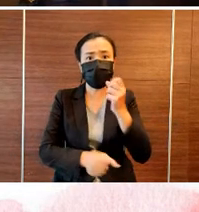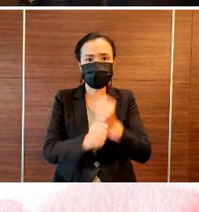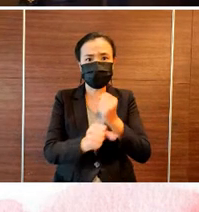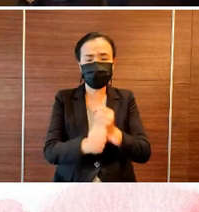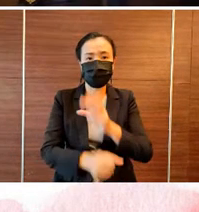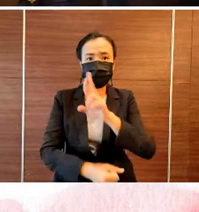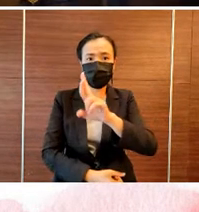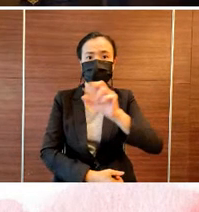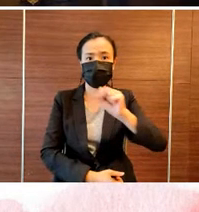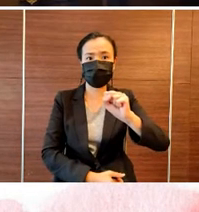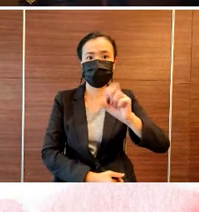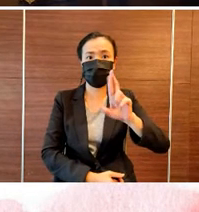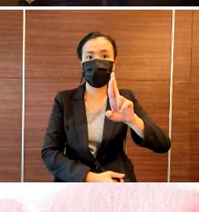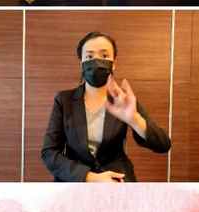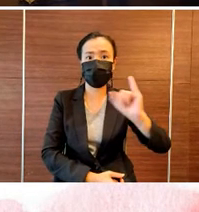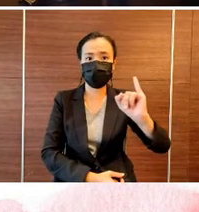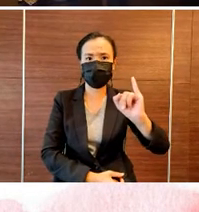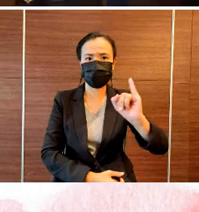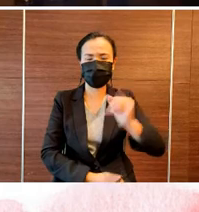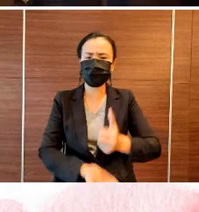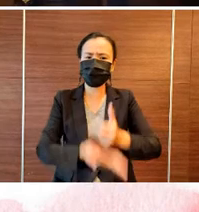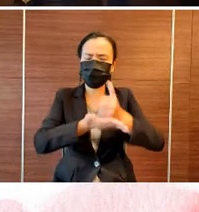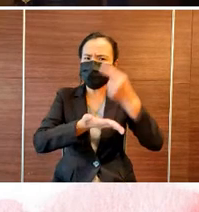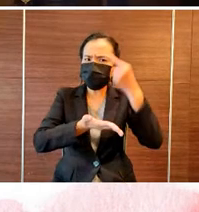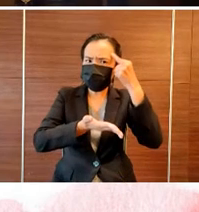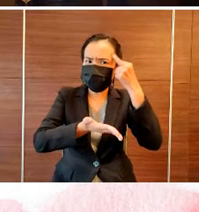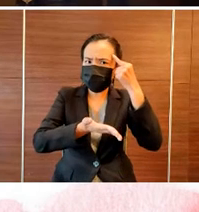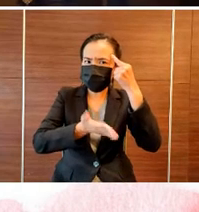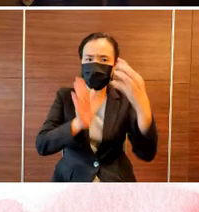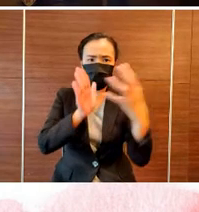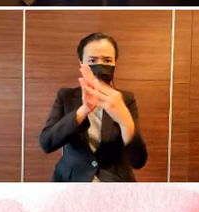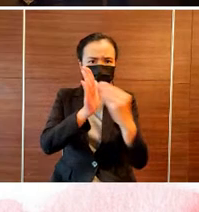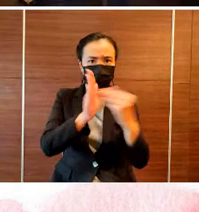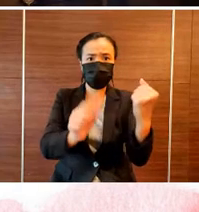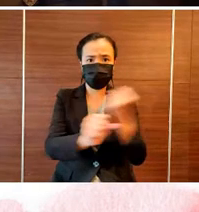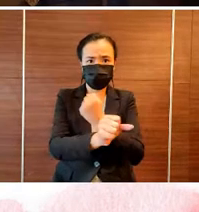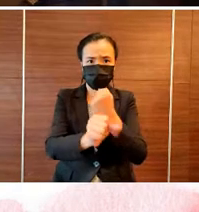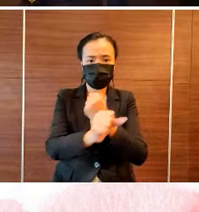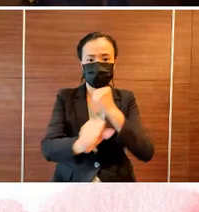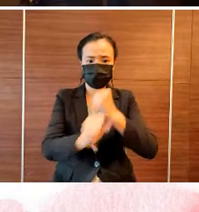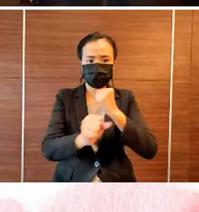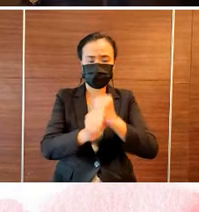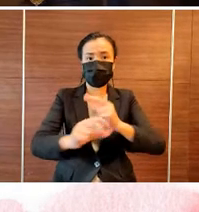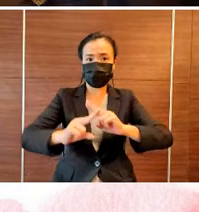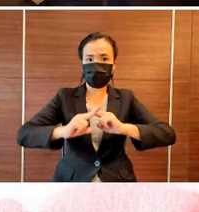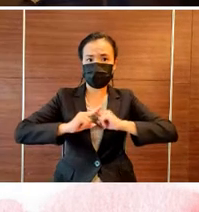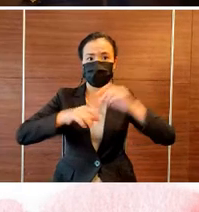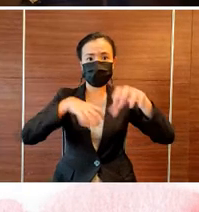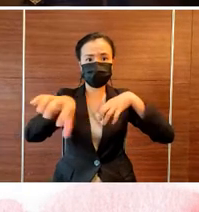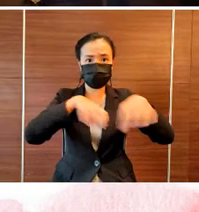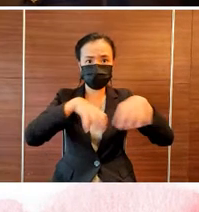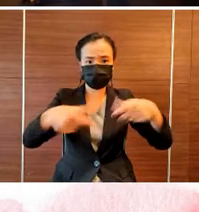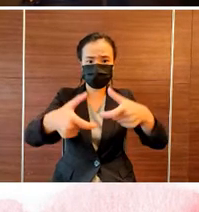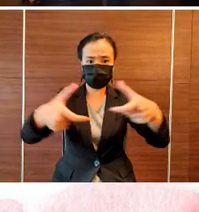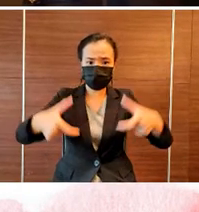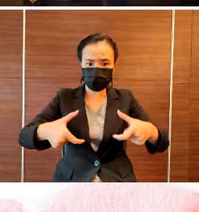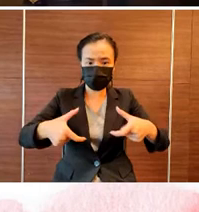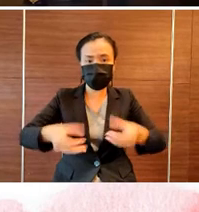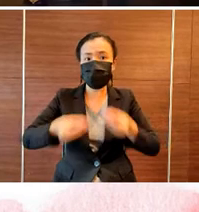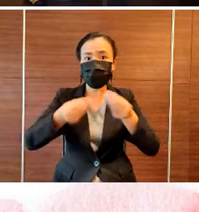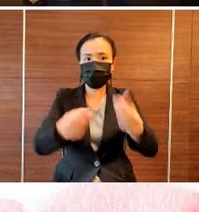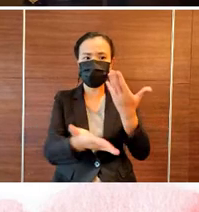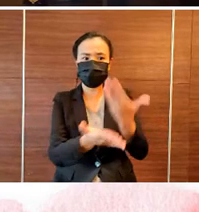IHRI ช่วยเขาคิดฝึกอบรมให้เขาแล้วเขาทำเองบริหารจัดการเองส่งรายงานเองรับเงินเ